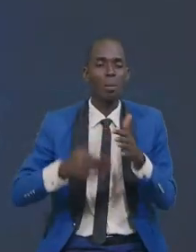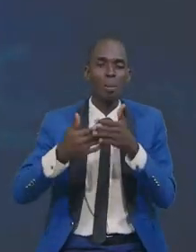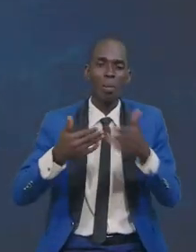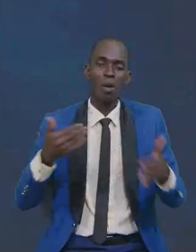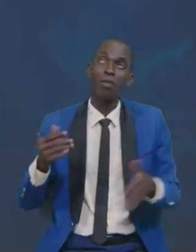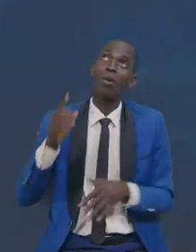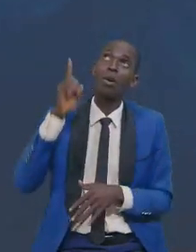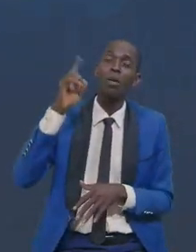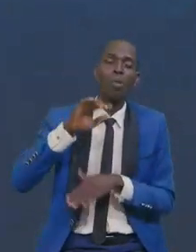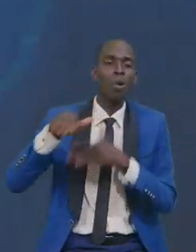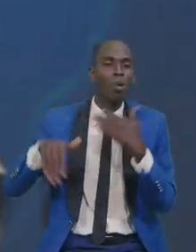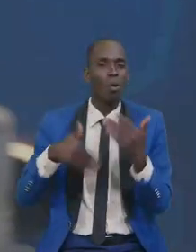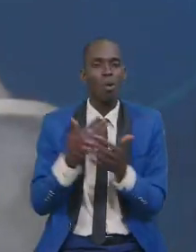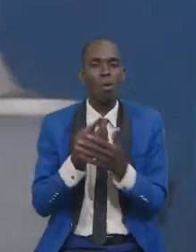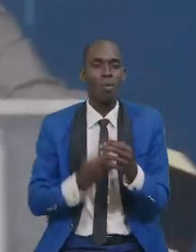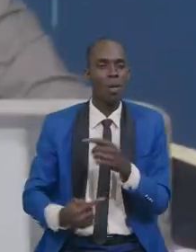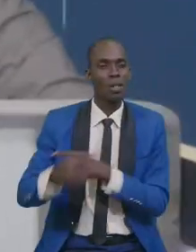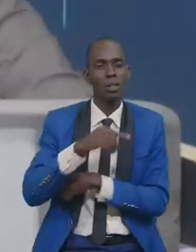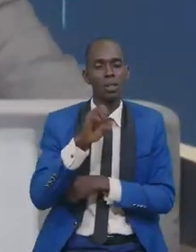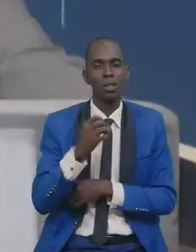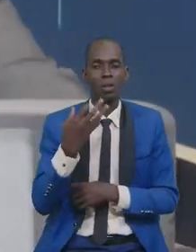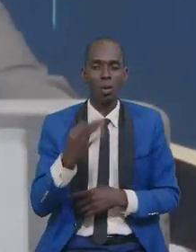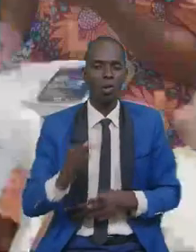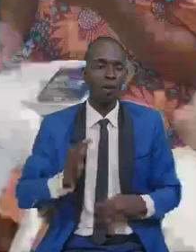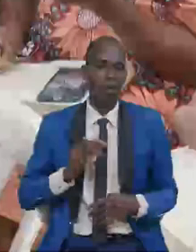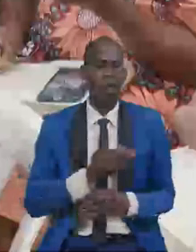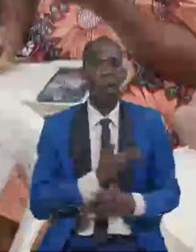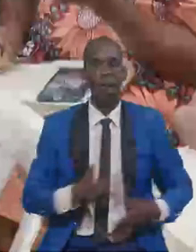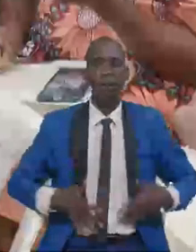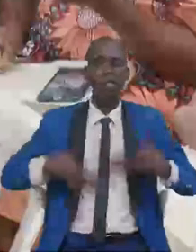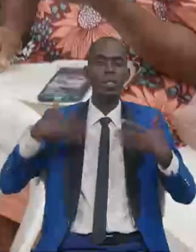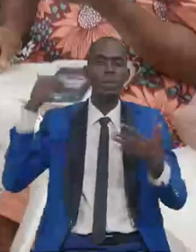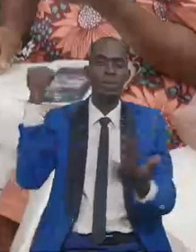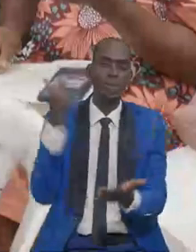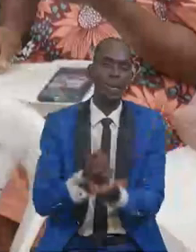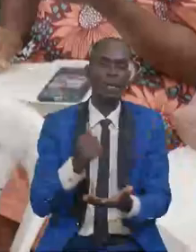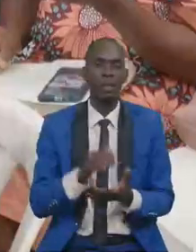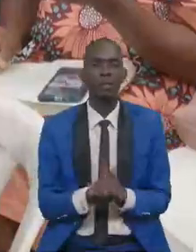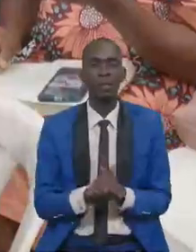en marchant devant lui dans la sainteté, dans la justice, tous les jours de notre vie.